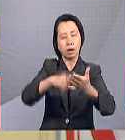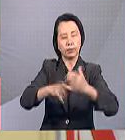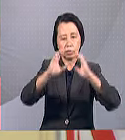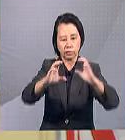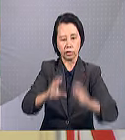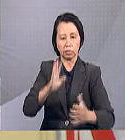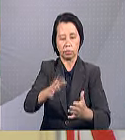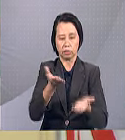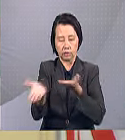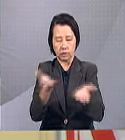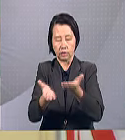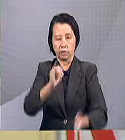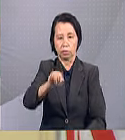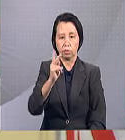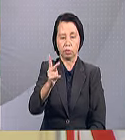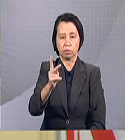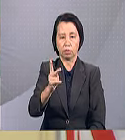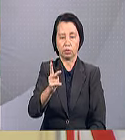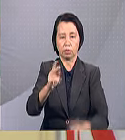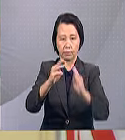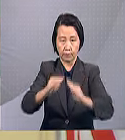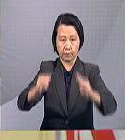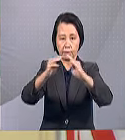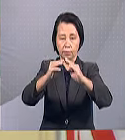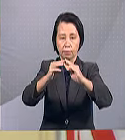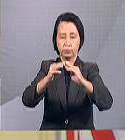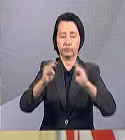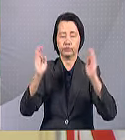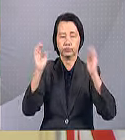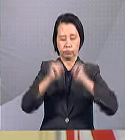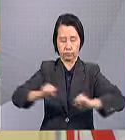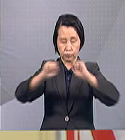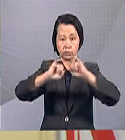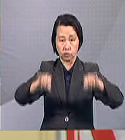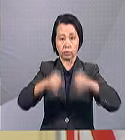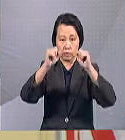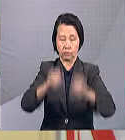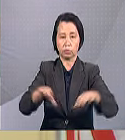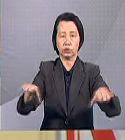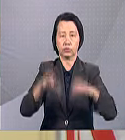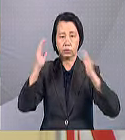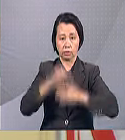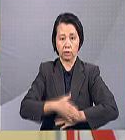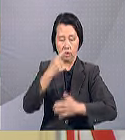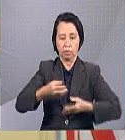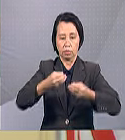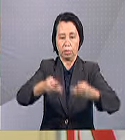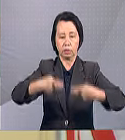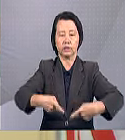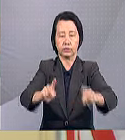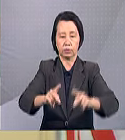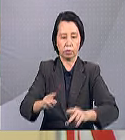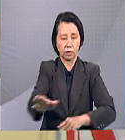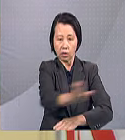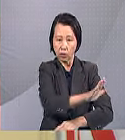pada hemat jawatan kuasa qaryah masjid, surau Jumaat dan surau boleh dilaksanakan bagi memberi peluang kepada